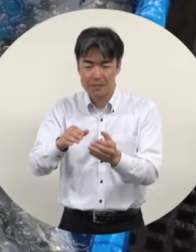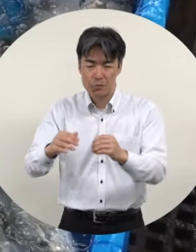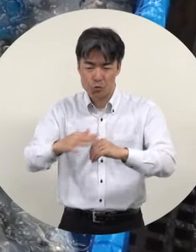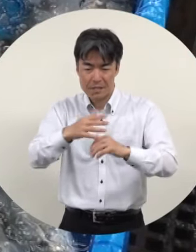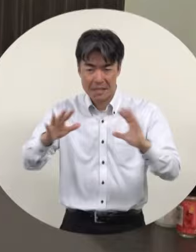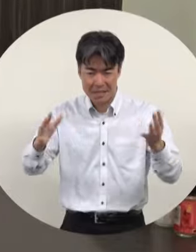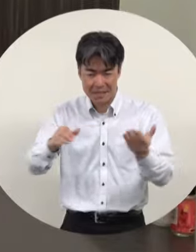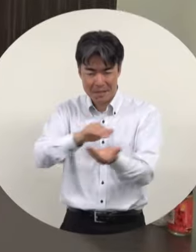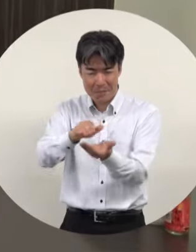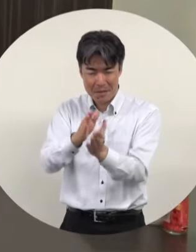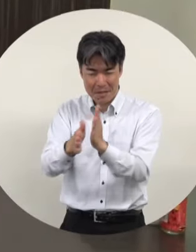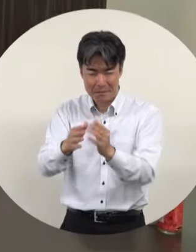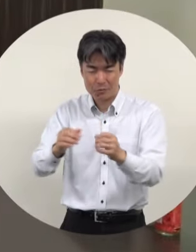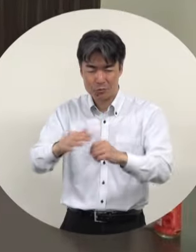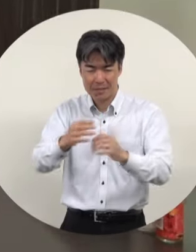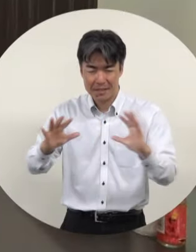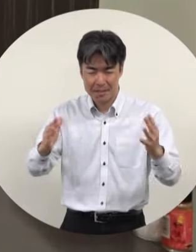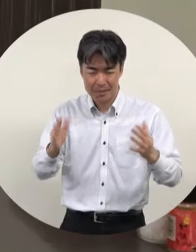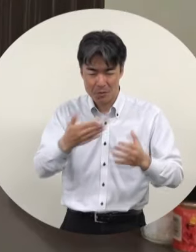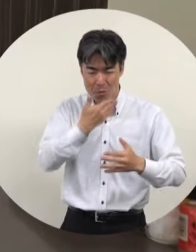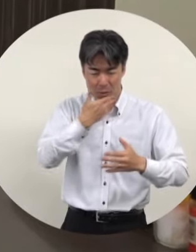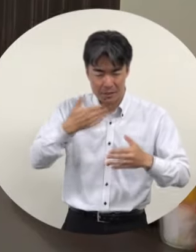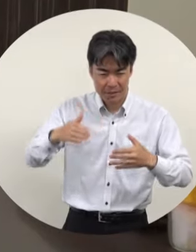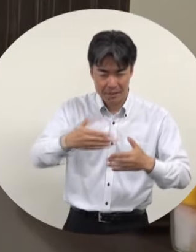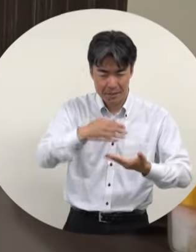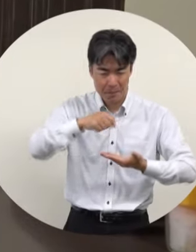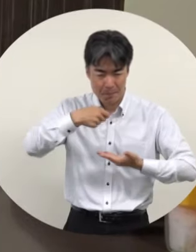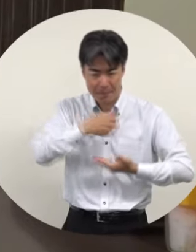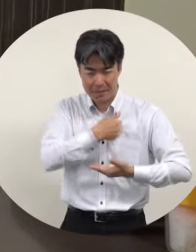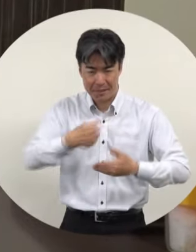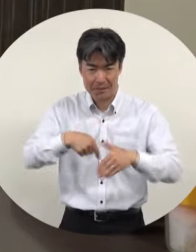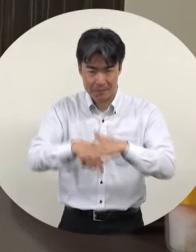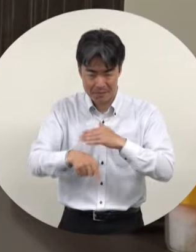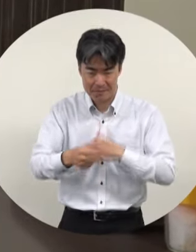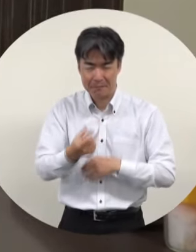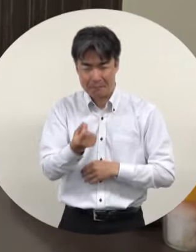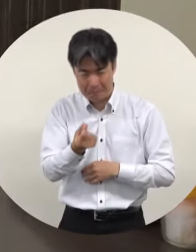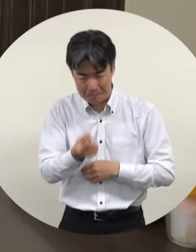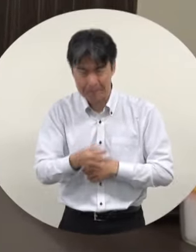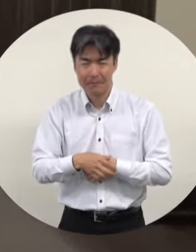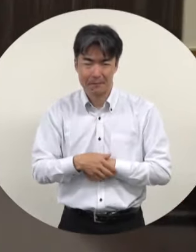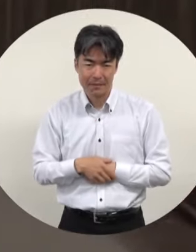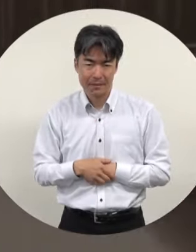です。 どうしよう、じゃあカンパチいただいてみますね。